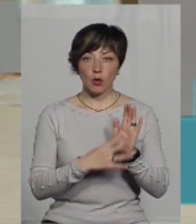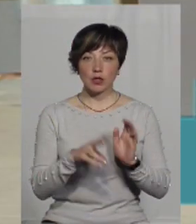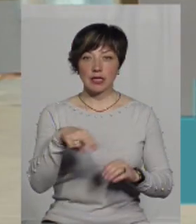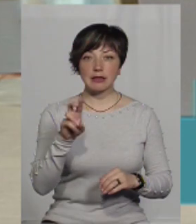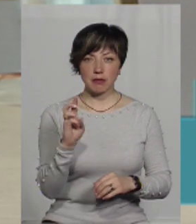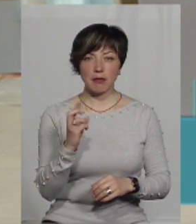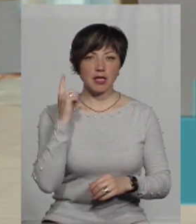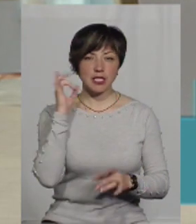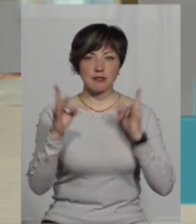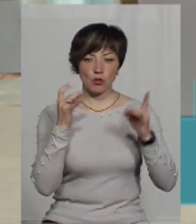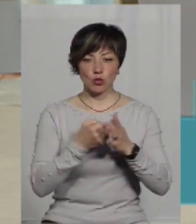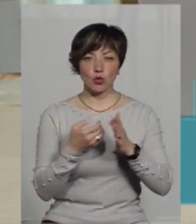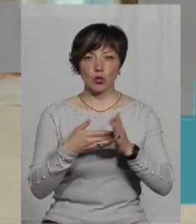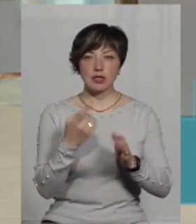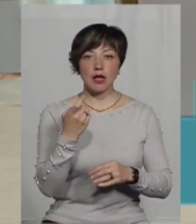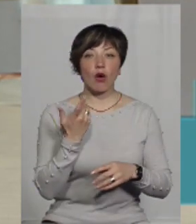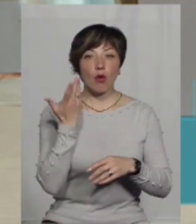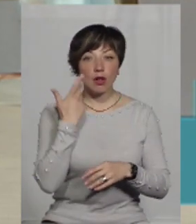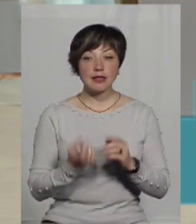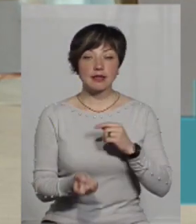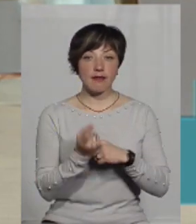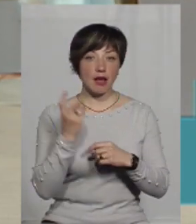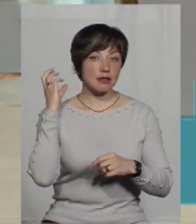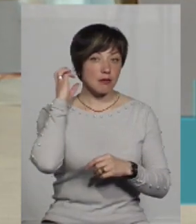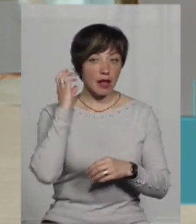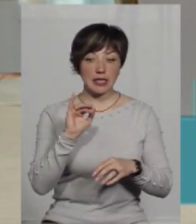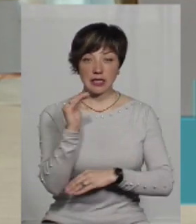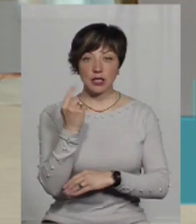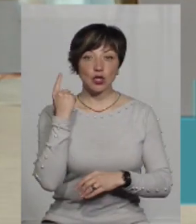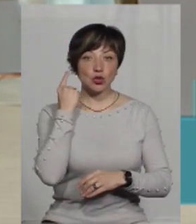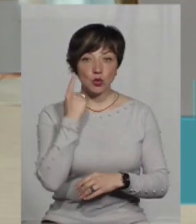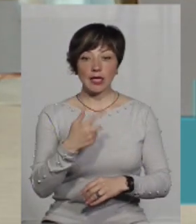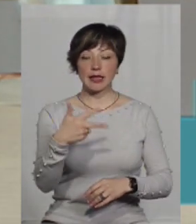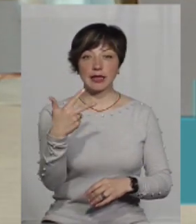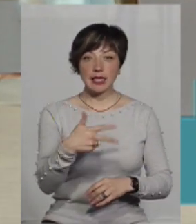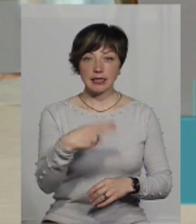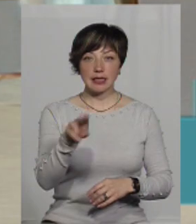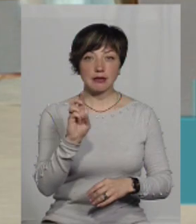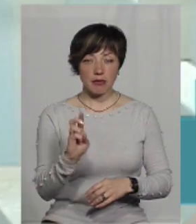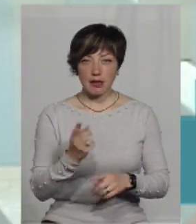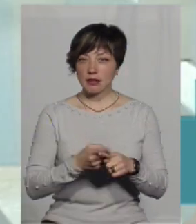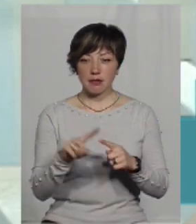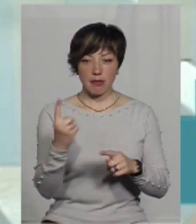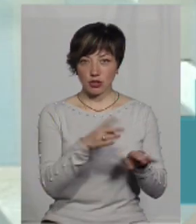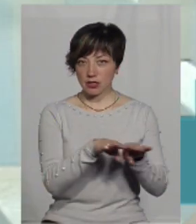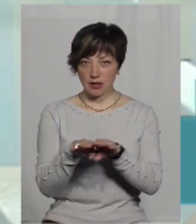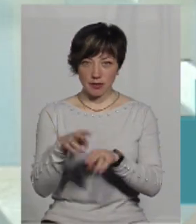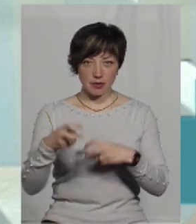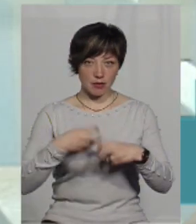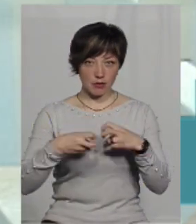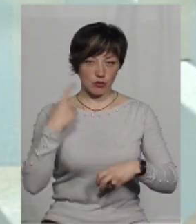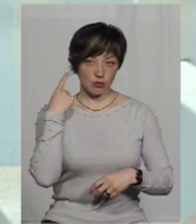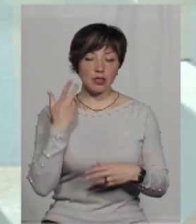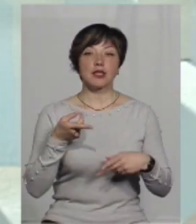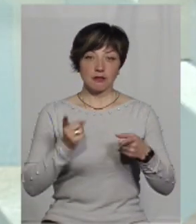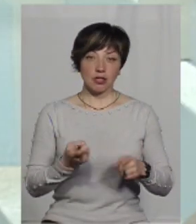децибел, більше 90 до 100. І коли з'являється імплант і дитина чує 30 децибел, це перша степінь тугості,